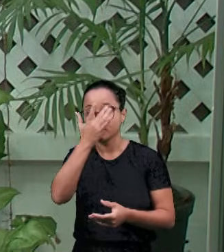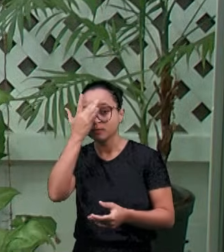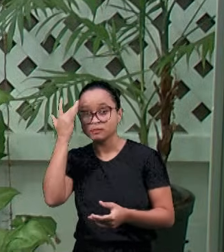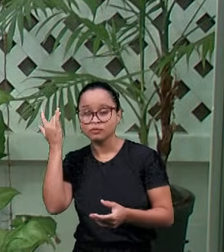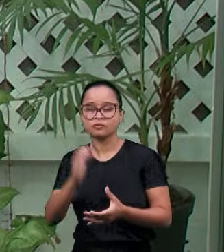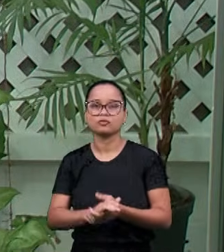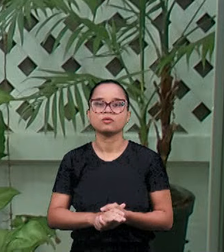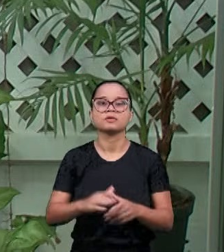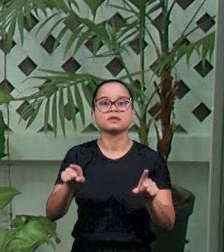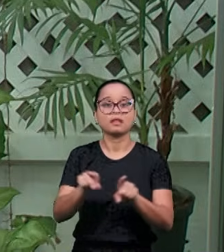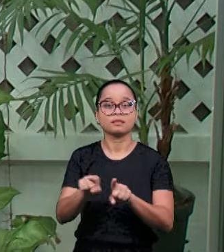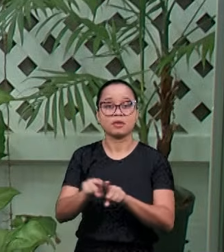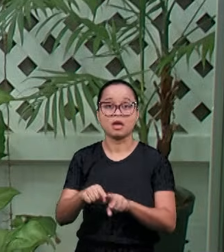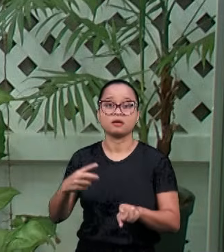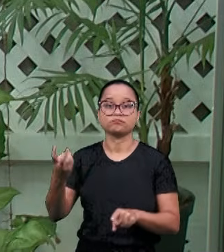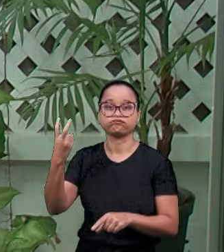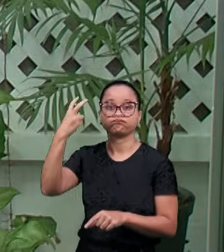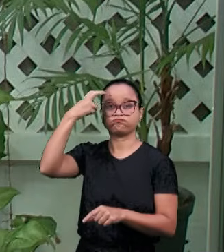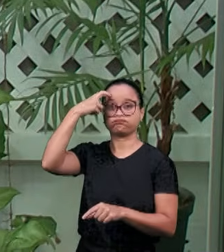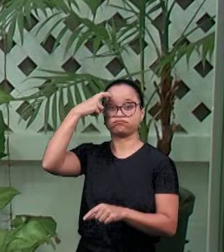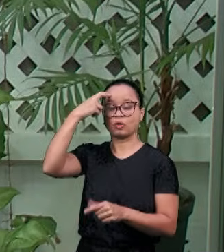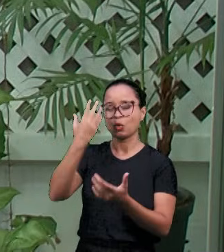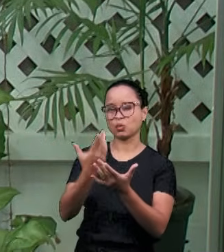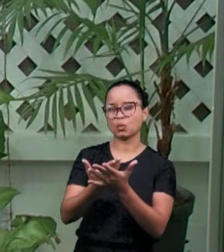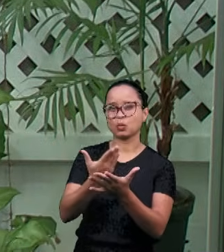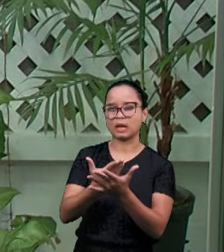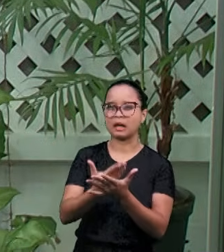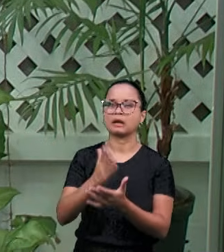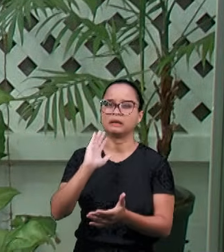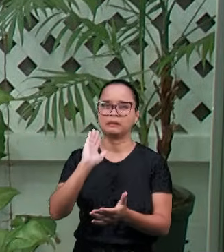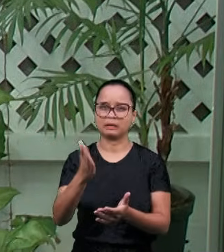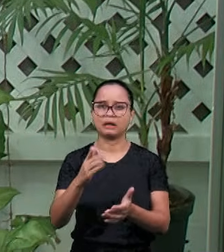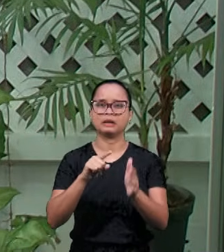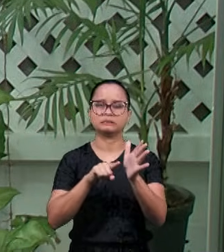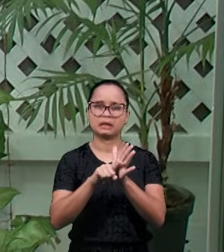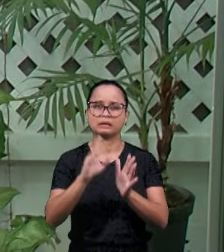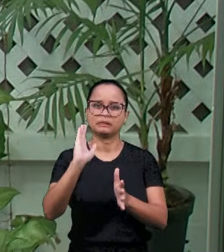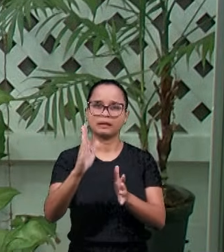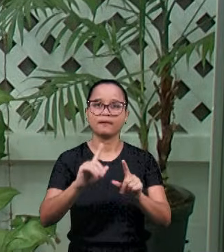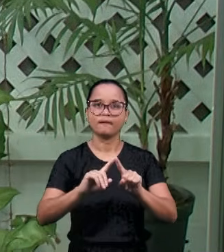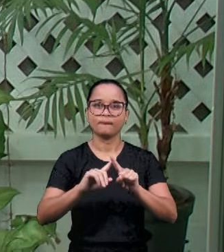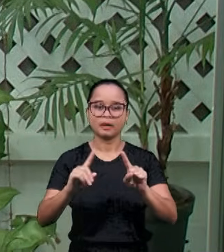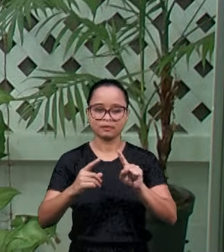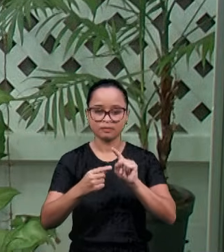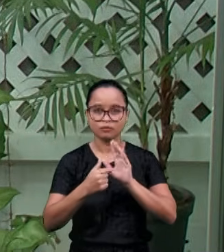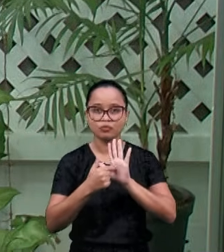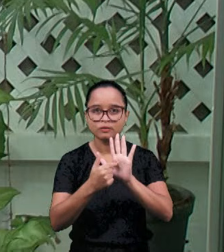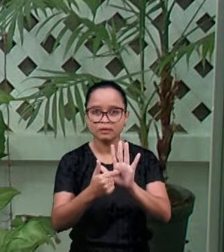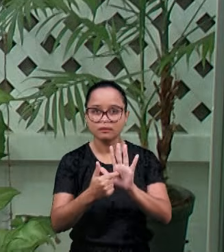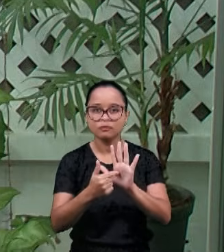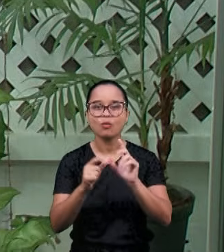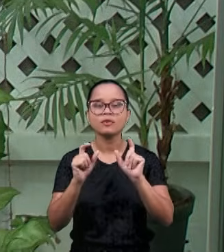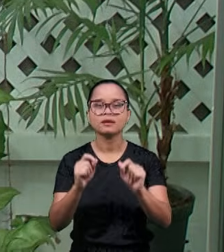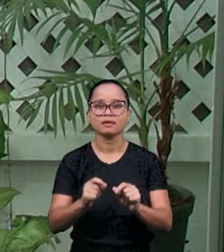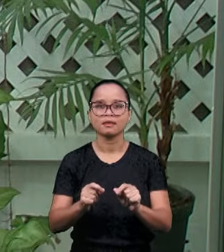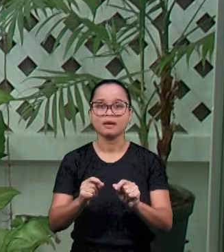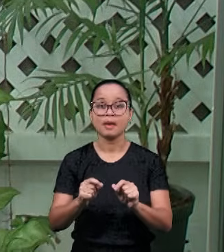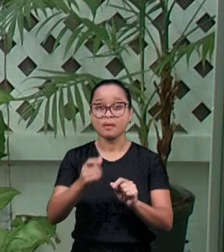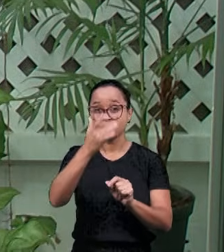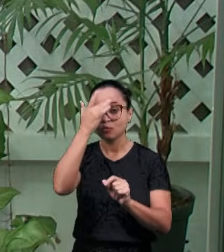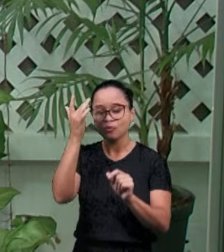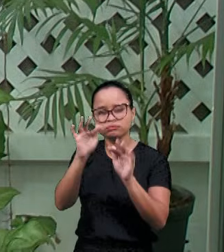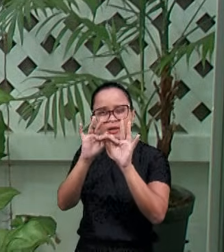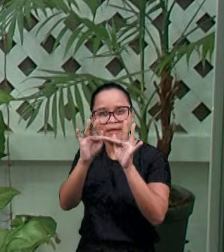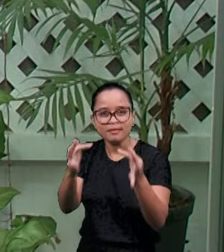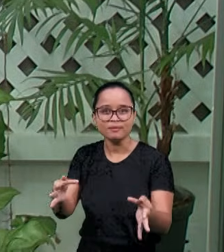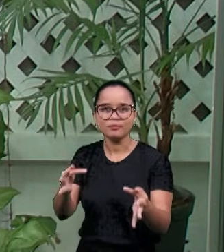nous voyons aussi des personnes préparées qui ont des cultures, qui ont hérité, se montrent des personnes humbles et font